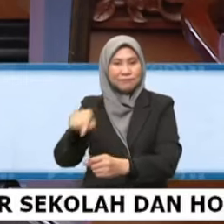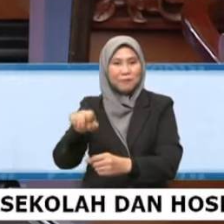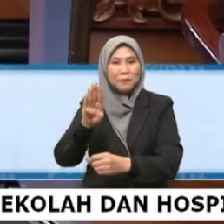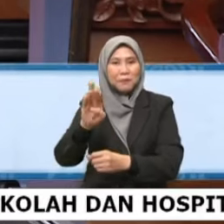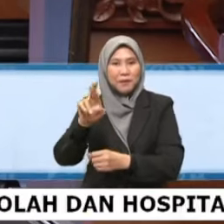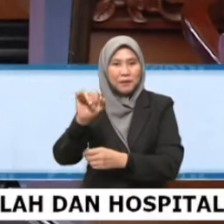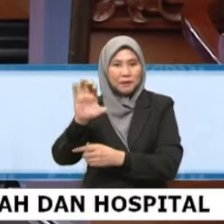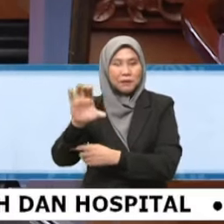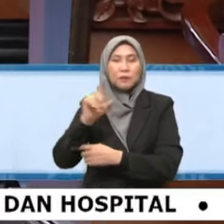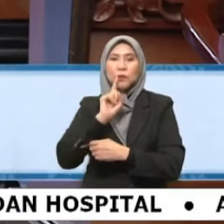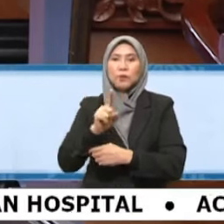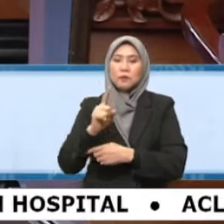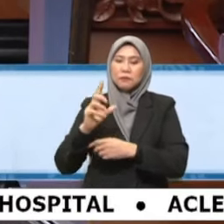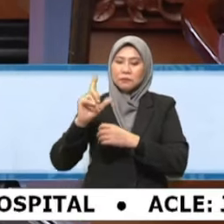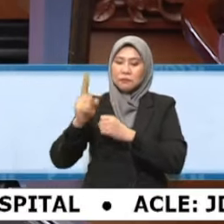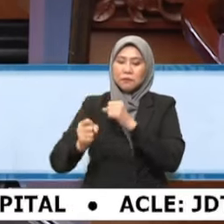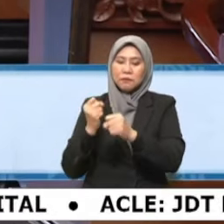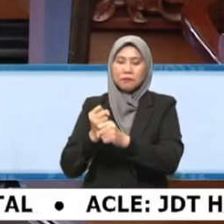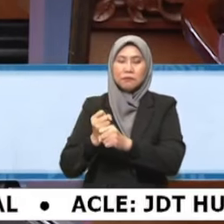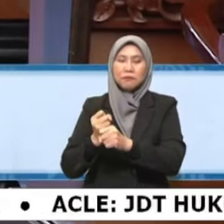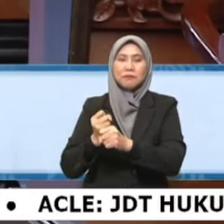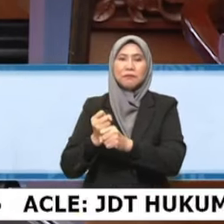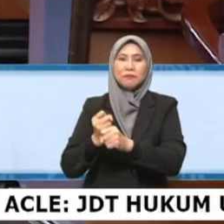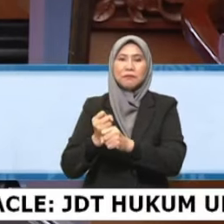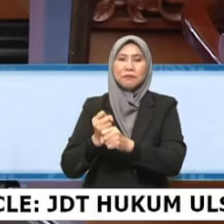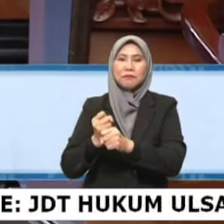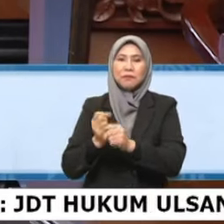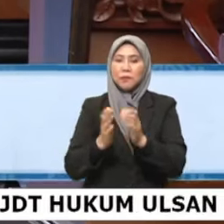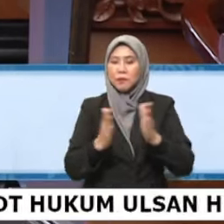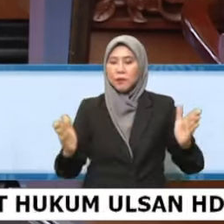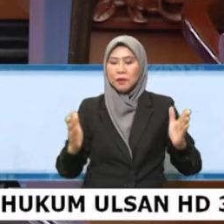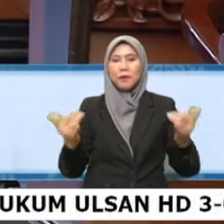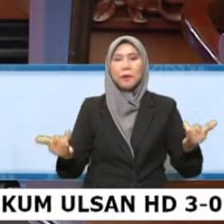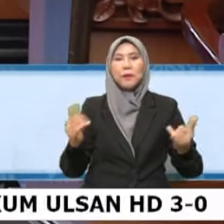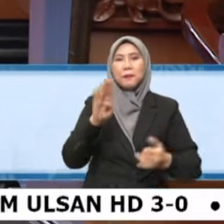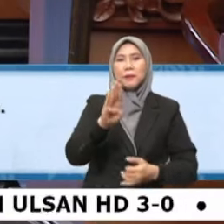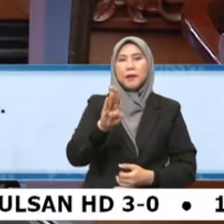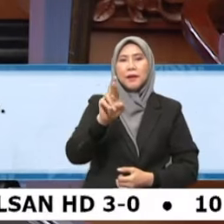tersebut setahun kemudian. Jadi maka sekarang jadilah BRICS,